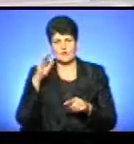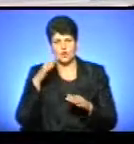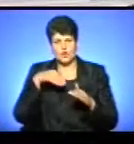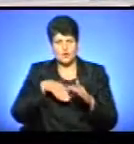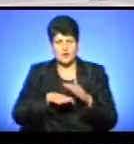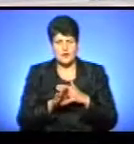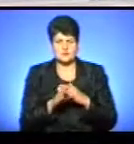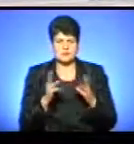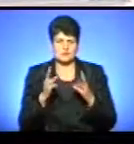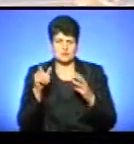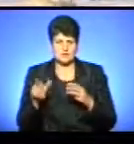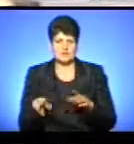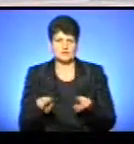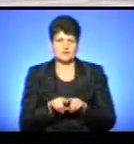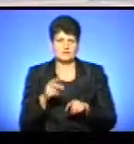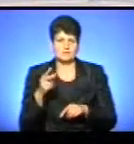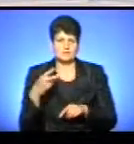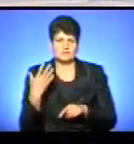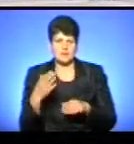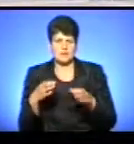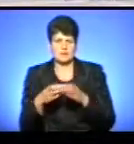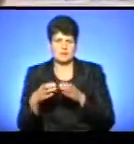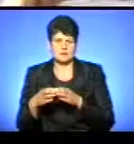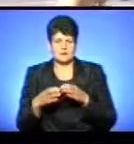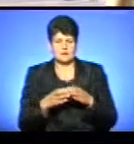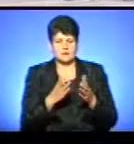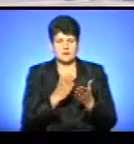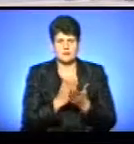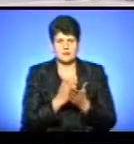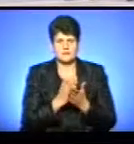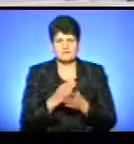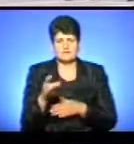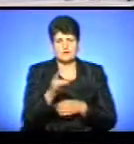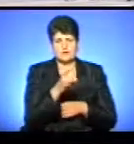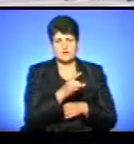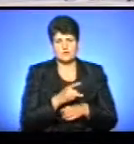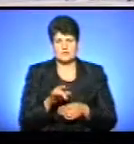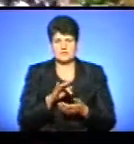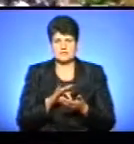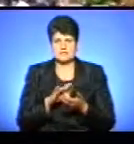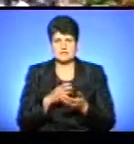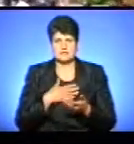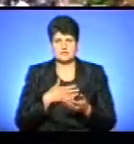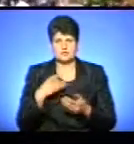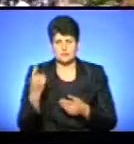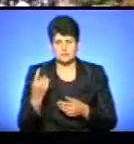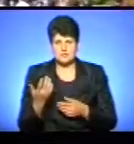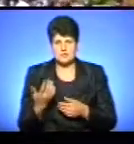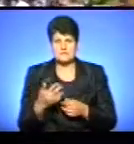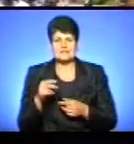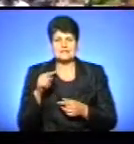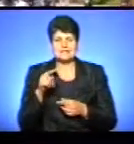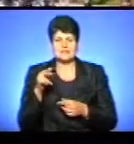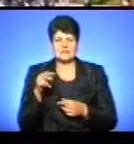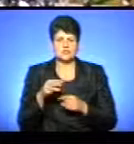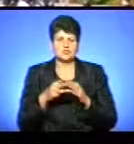а також 25 пожежно-рятувальних підрозділів, які розміщені в районних центрах нашої області. За